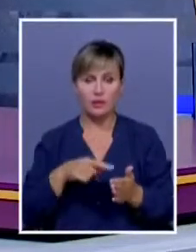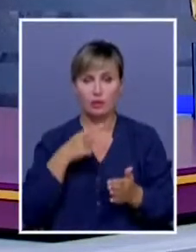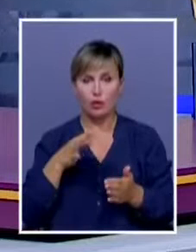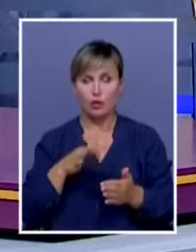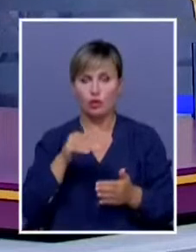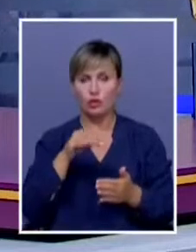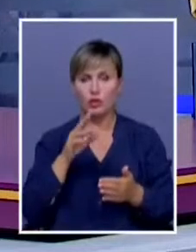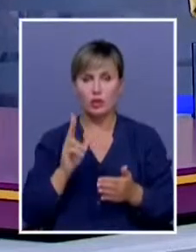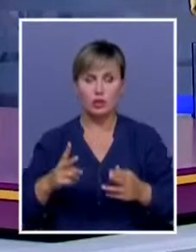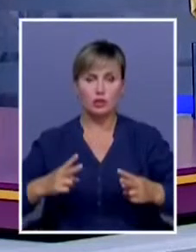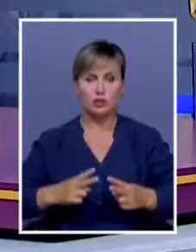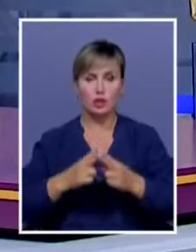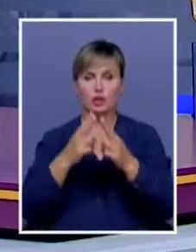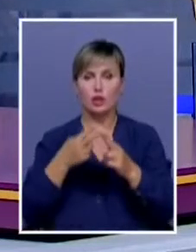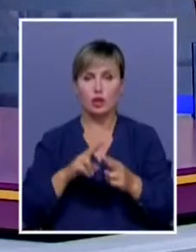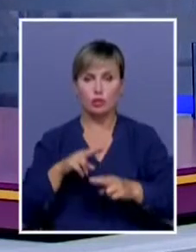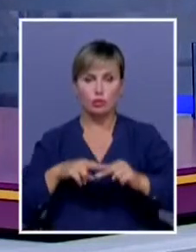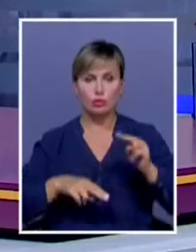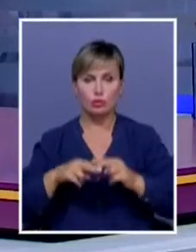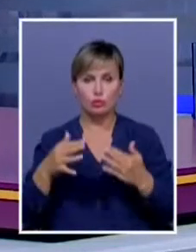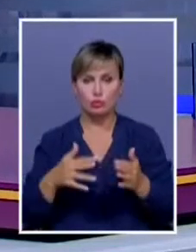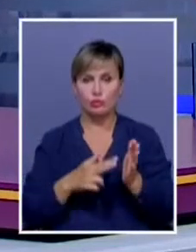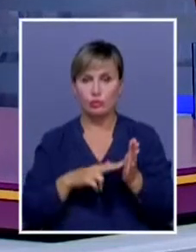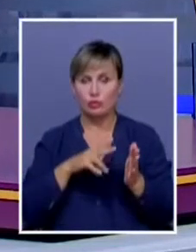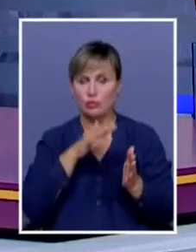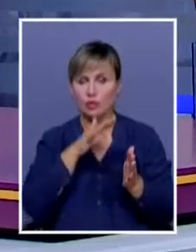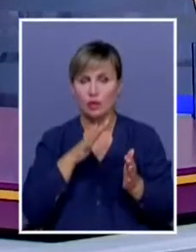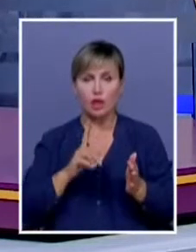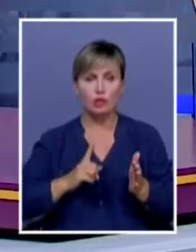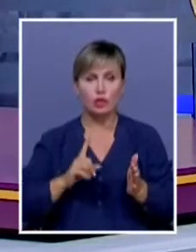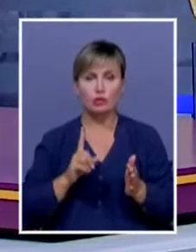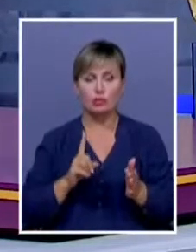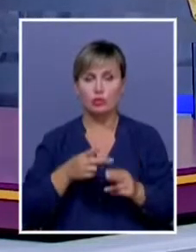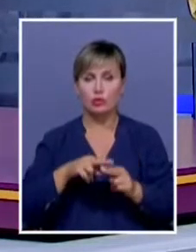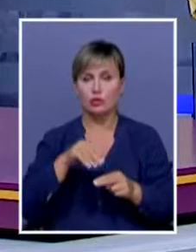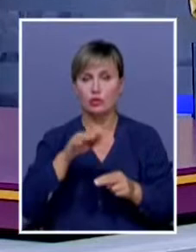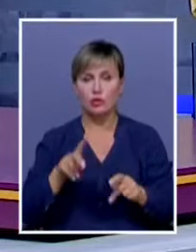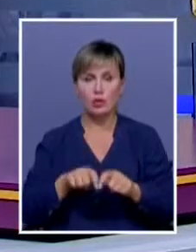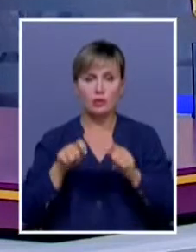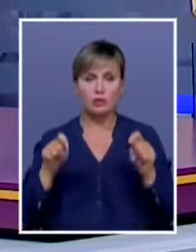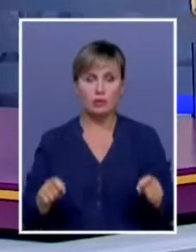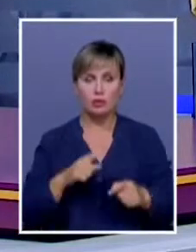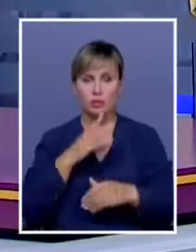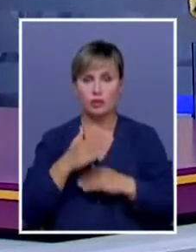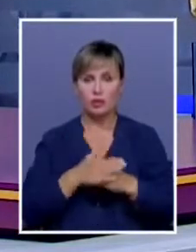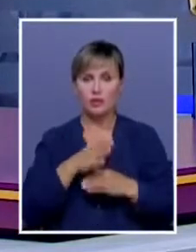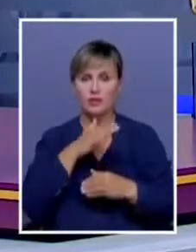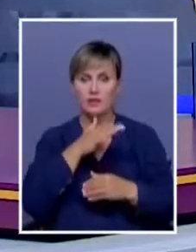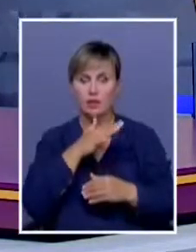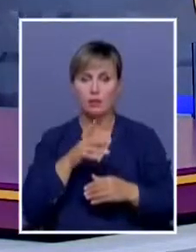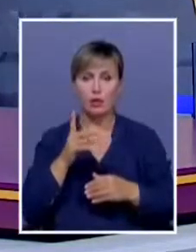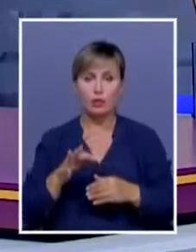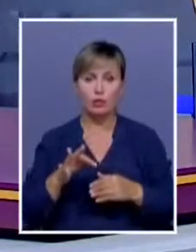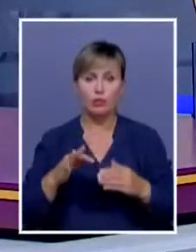жилом комплексе «Столичный», который строят вот уже 8-й год. Ожидается, что жилой объект сдадут в эксплуатацию в ближайшее время. Но